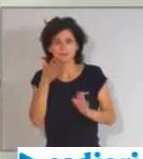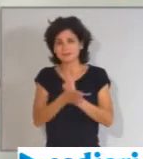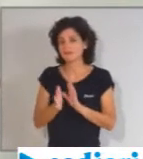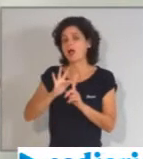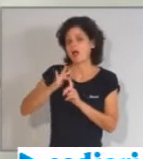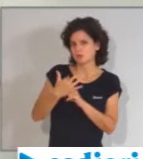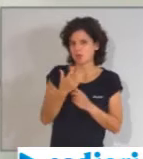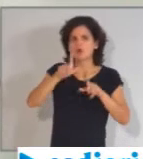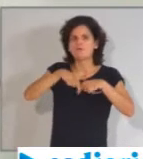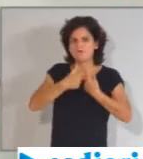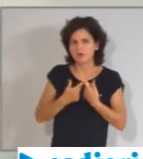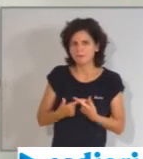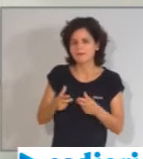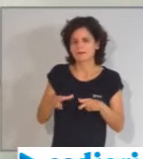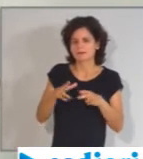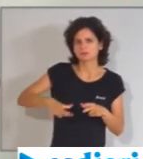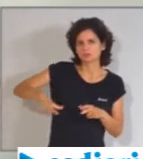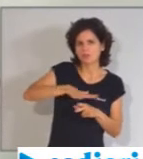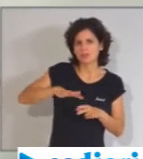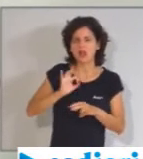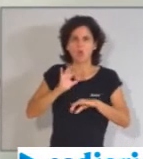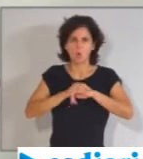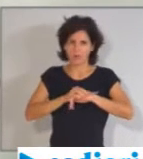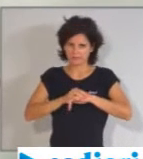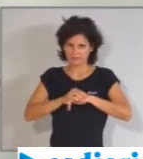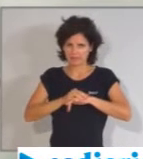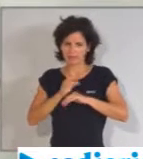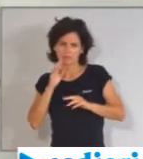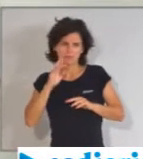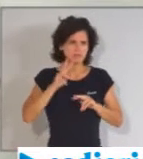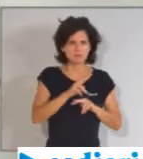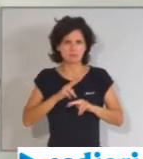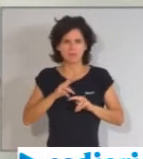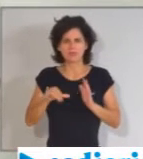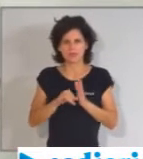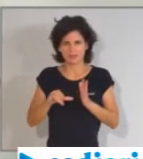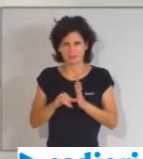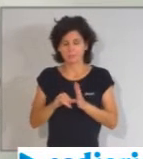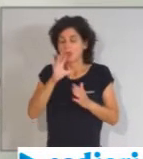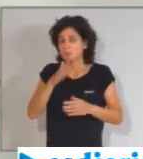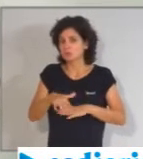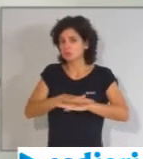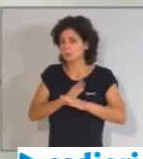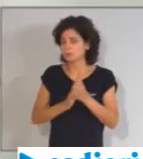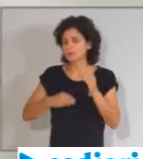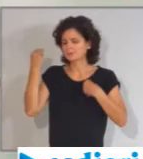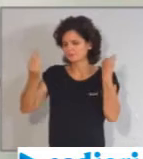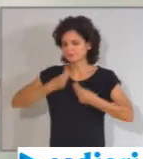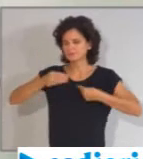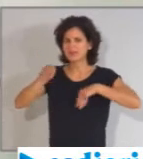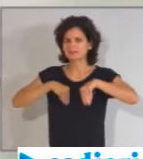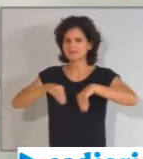veïnal o d'amistat. Dir-los també que aquesta estratègia que avui els estic contant és una mesura del Pacte Valencià contra la Violència de